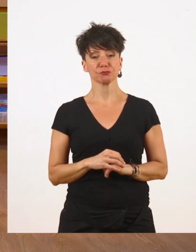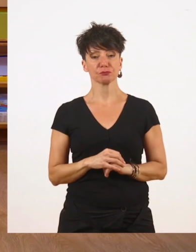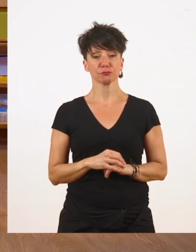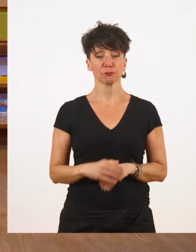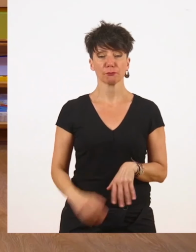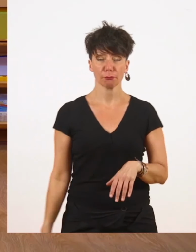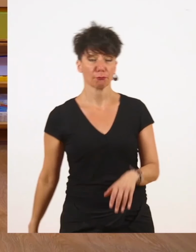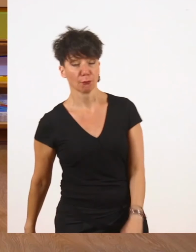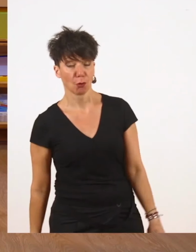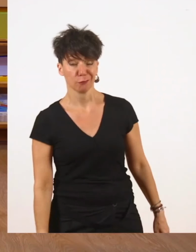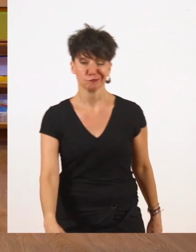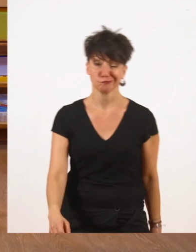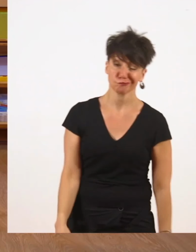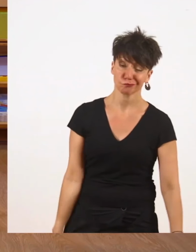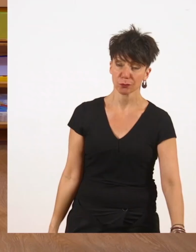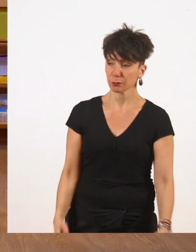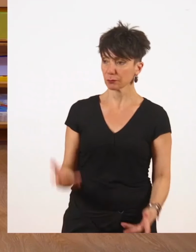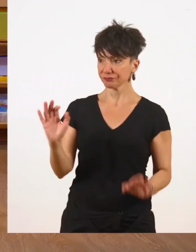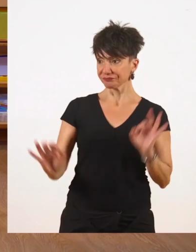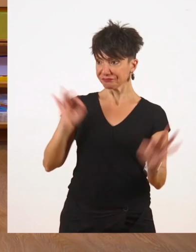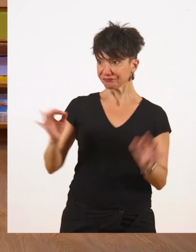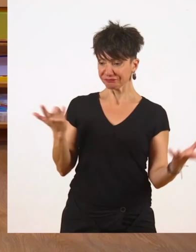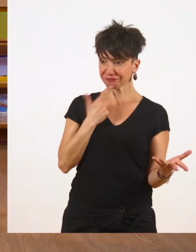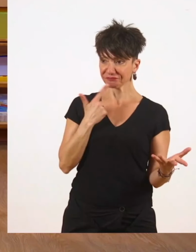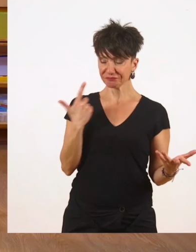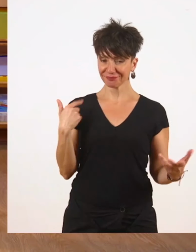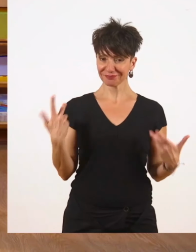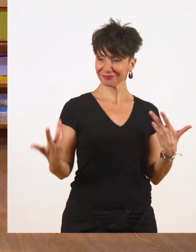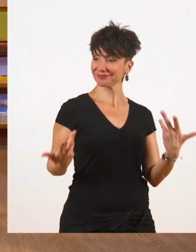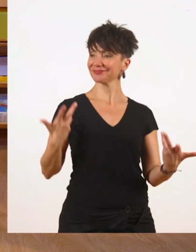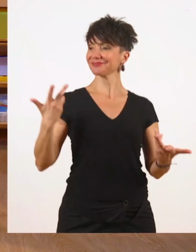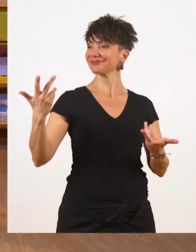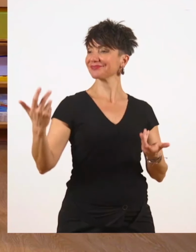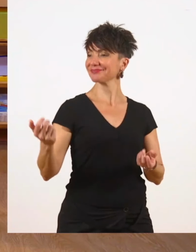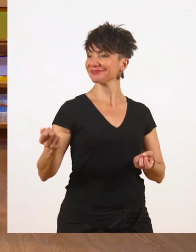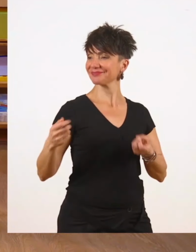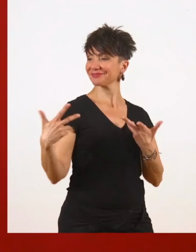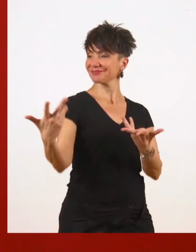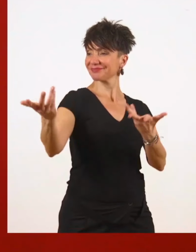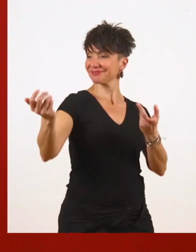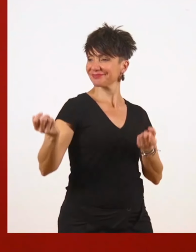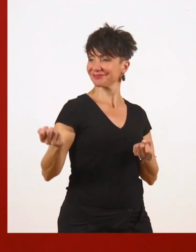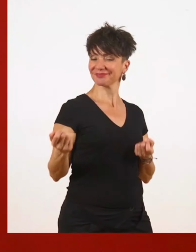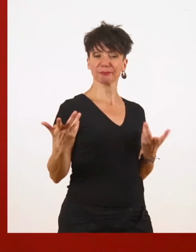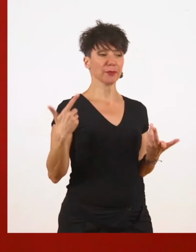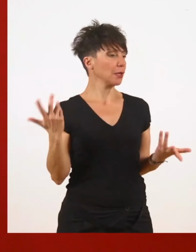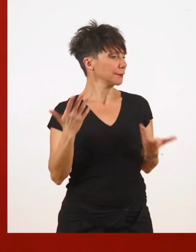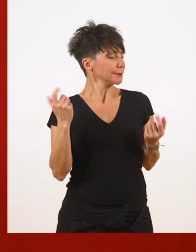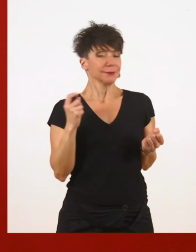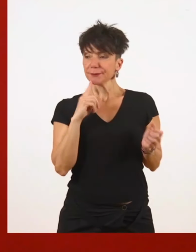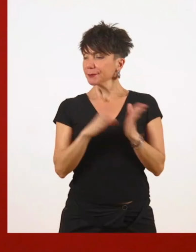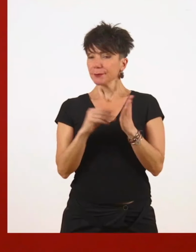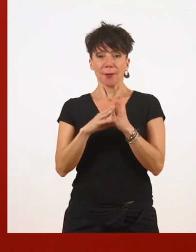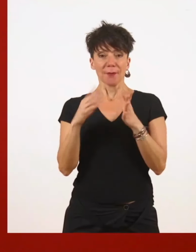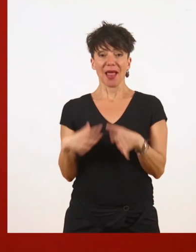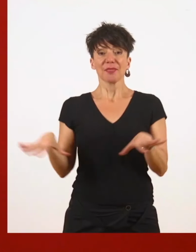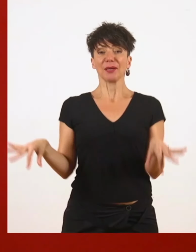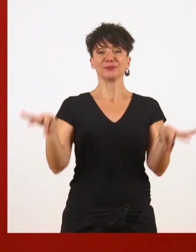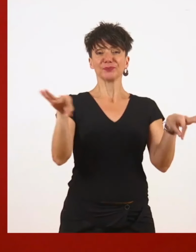Ε όχι και έτσι, κυρία είπαμε είσαι με χάρη, κρατάς το